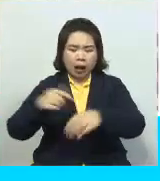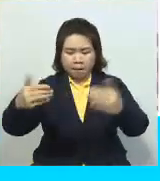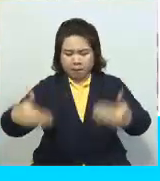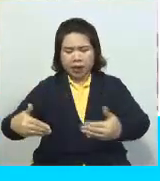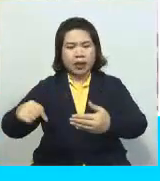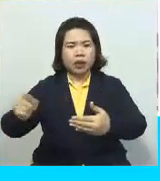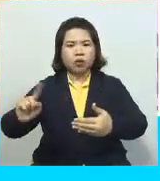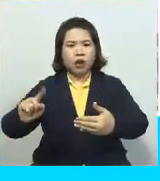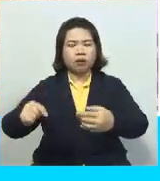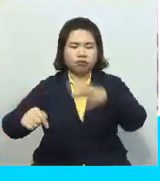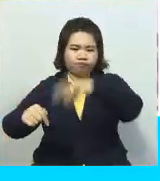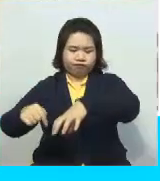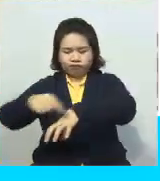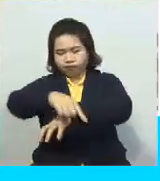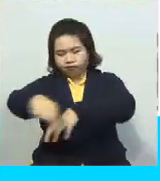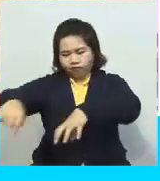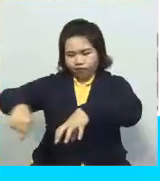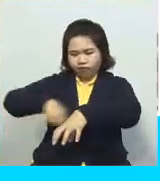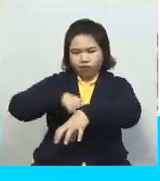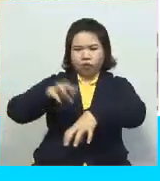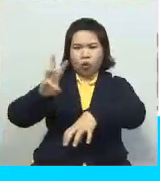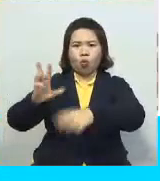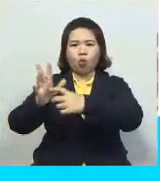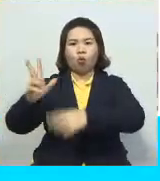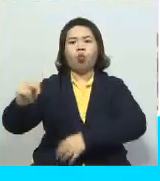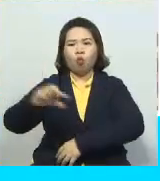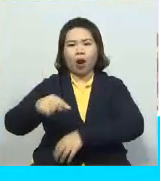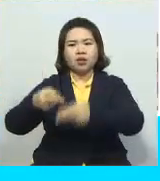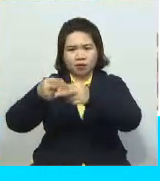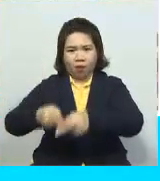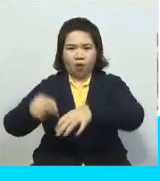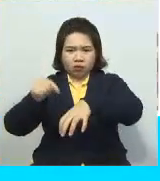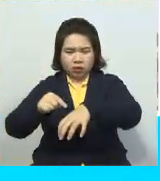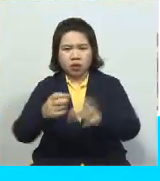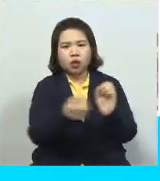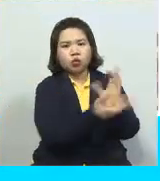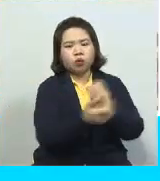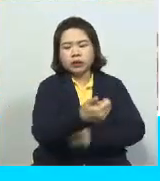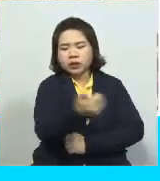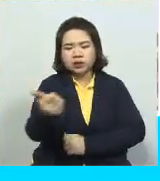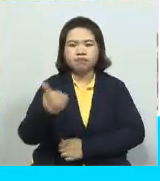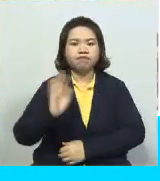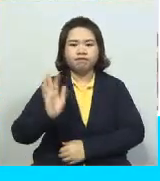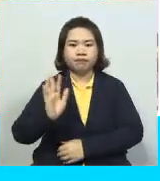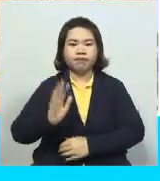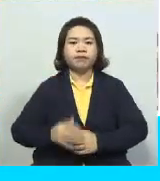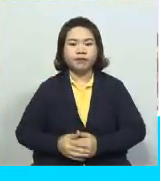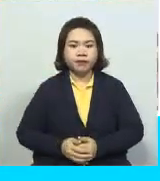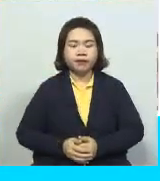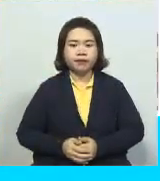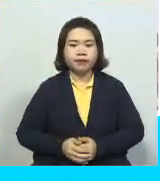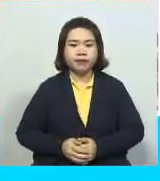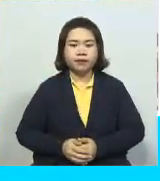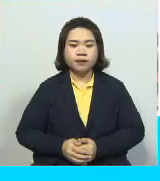าะอยู่บริเวณรอบพระบรมมหาราชวังเท่านั้นเองเพราะฉะนั้นก็ไม่กระทบกับการเดินทางของพี่น้องประชาชนแต่อย่างไรเลย